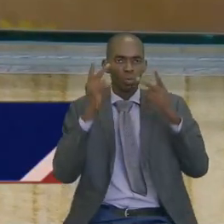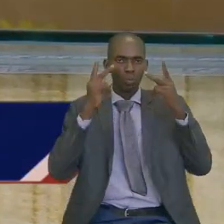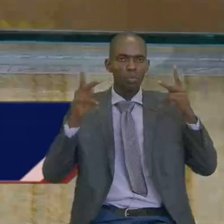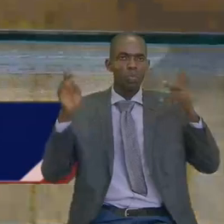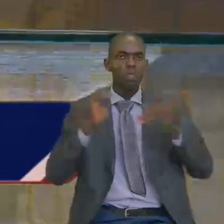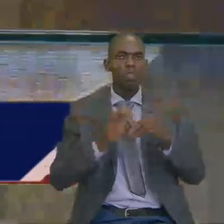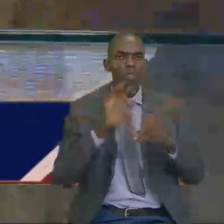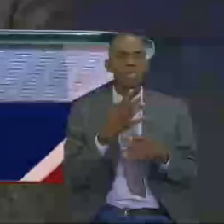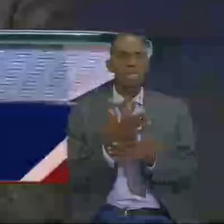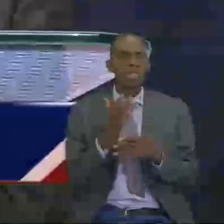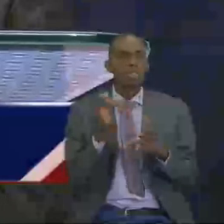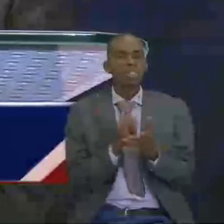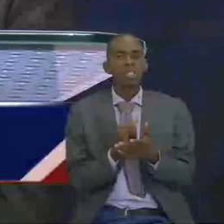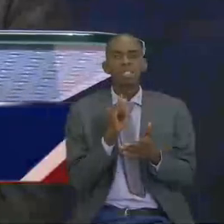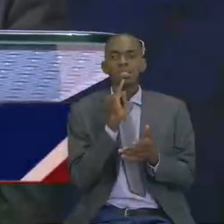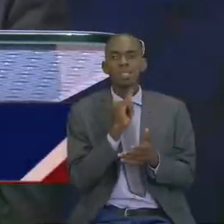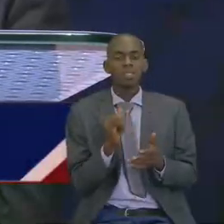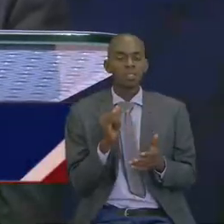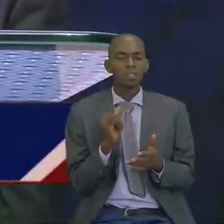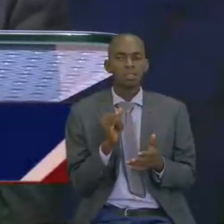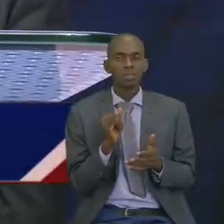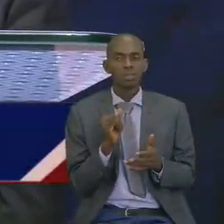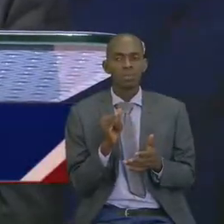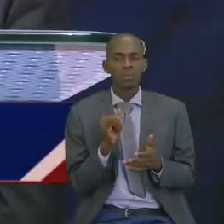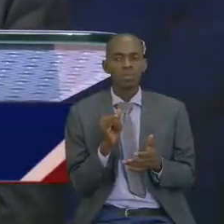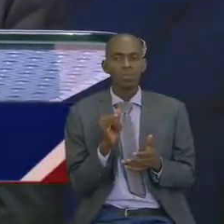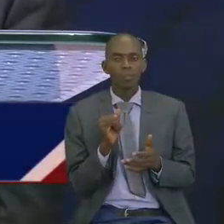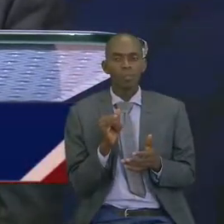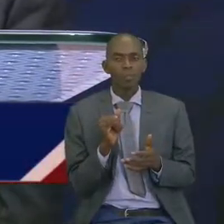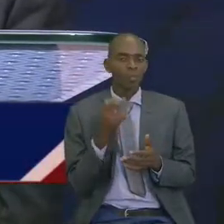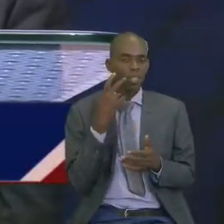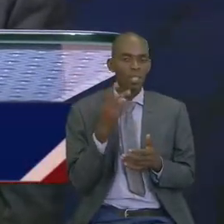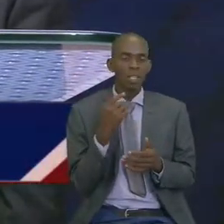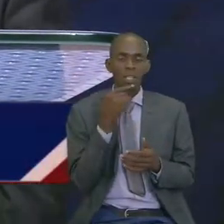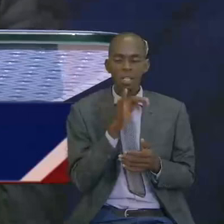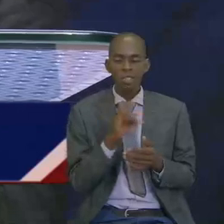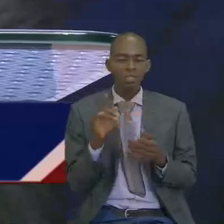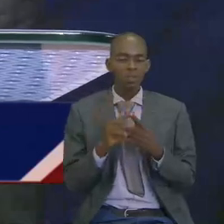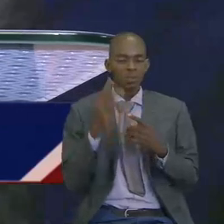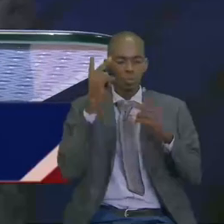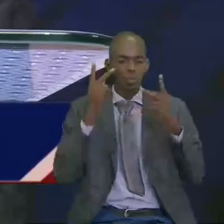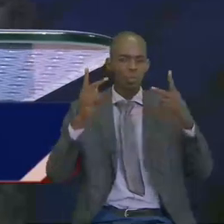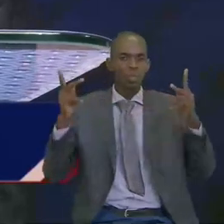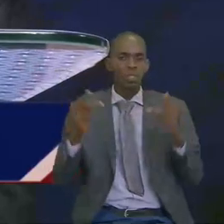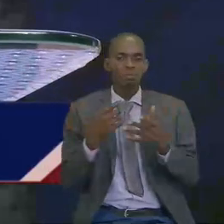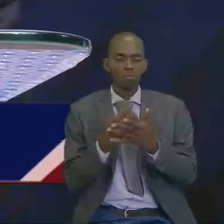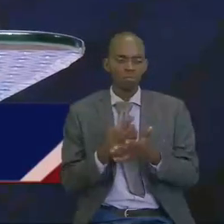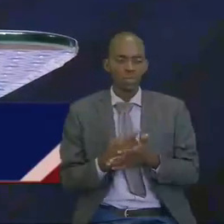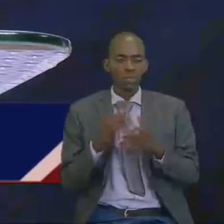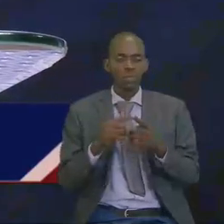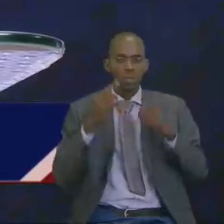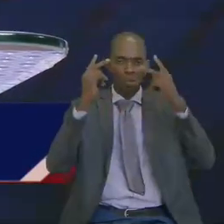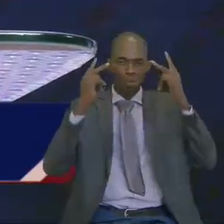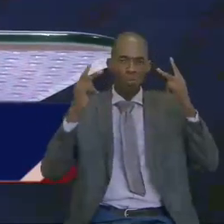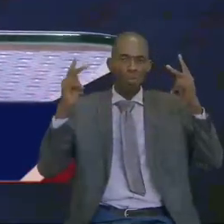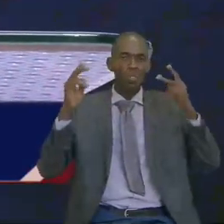À cause de sa prospérité et du succès de ses ruses, ouais, l'hypocrisie, la séduction